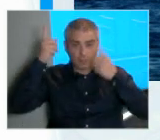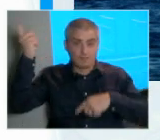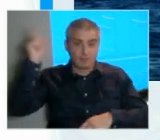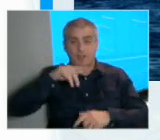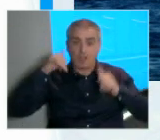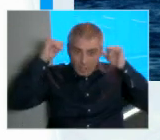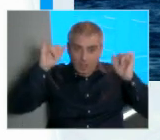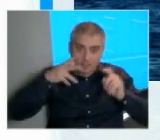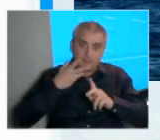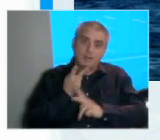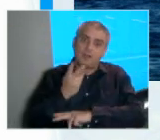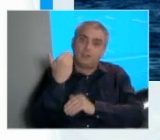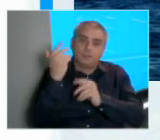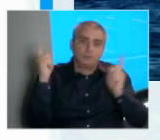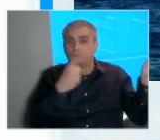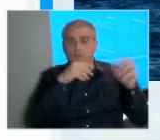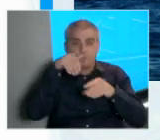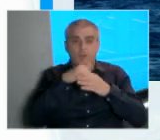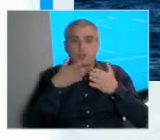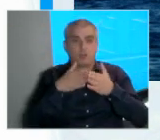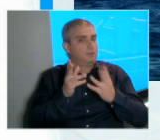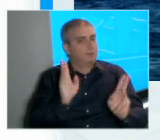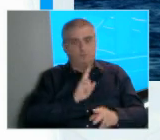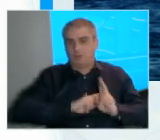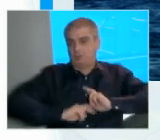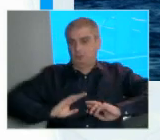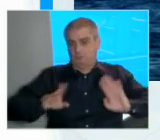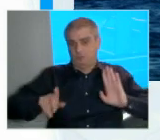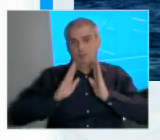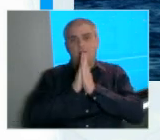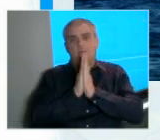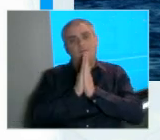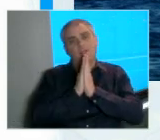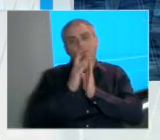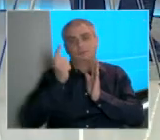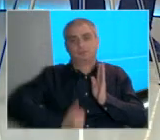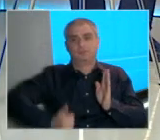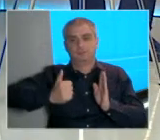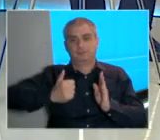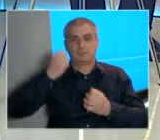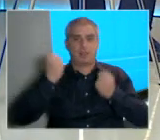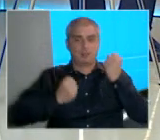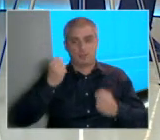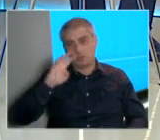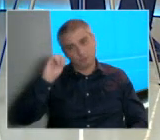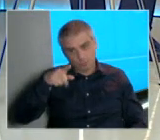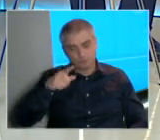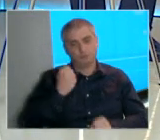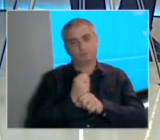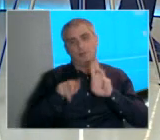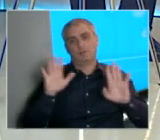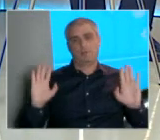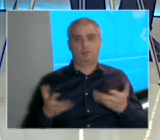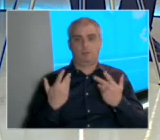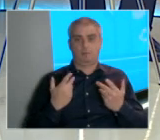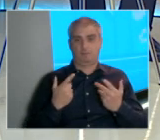העגלים המסכנים לעבור את הסופה המתקרבת בבטן האונייה, בלתי נסבל, וקוראת לשר התחבורה סמוטריץ' לפעול